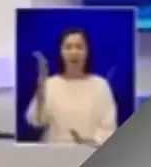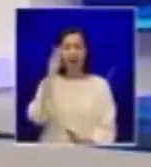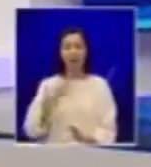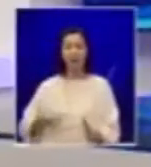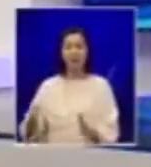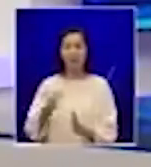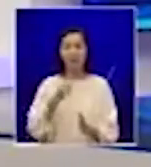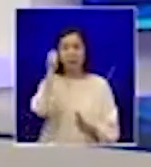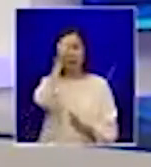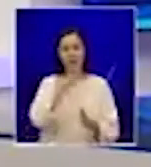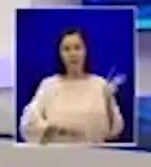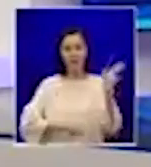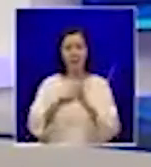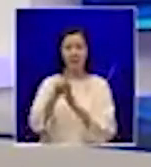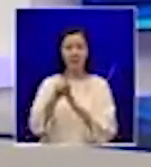на